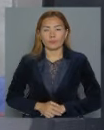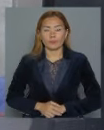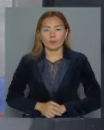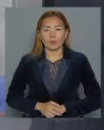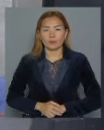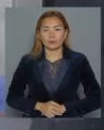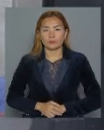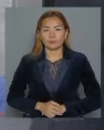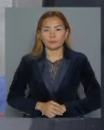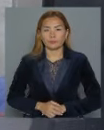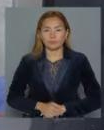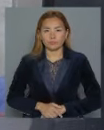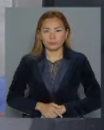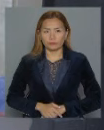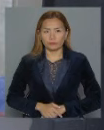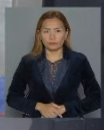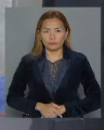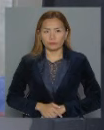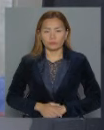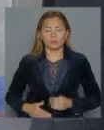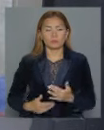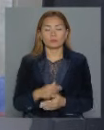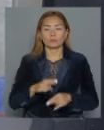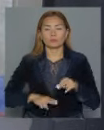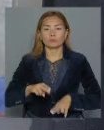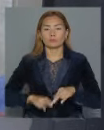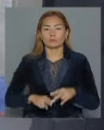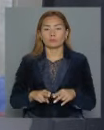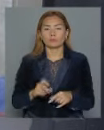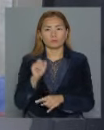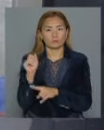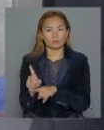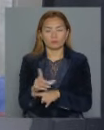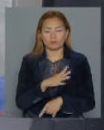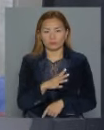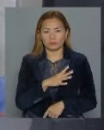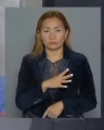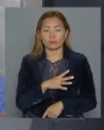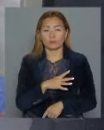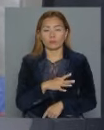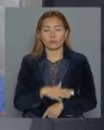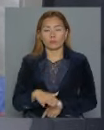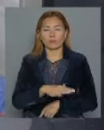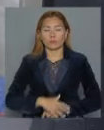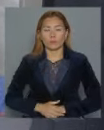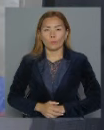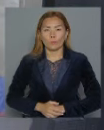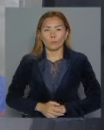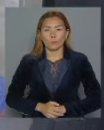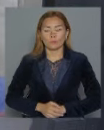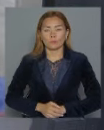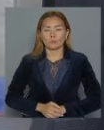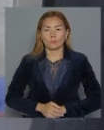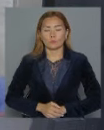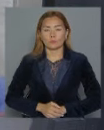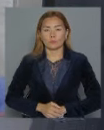мына жаңадан құрылысқа ұсыныс беріліп, биылдыққа мына шағырлымен жерде шестой